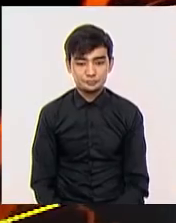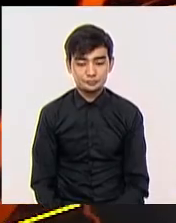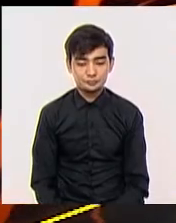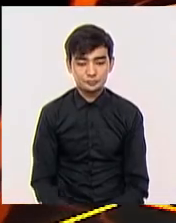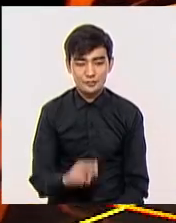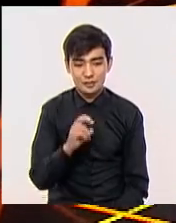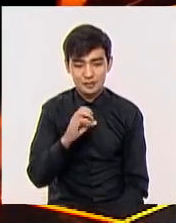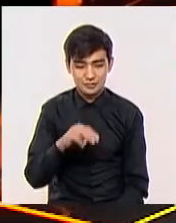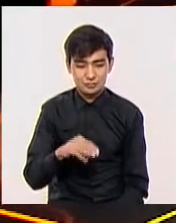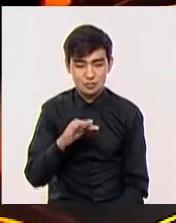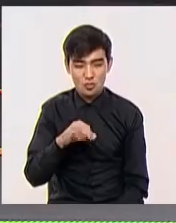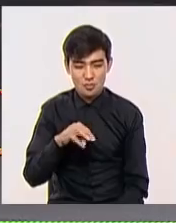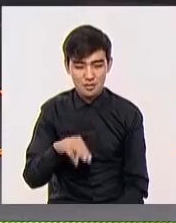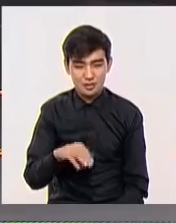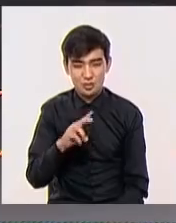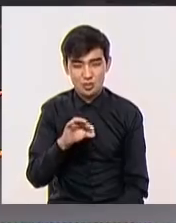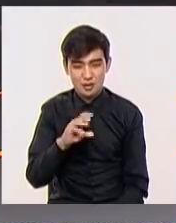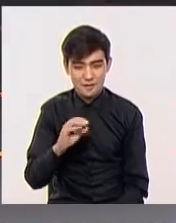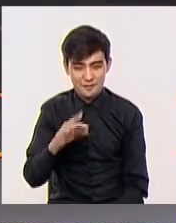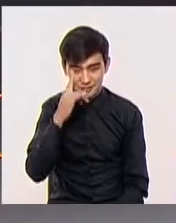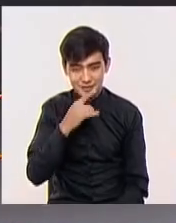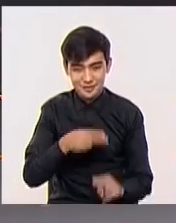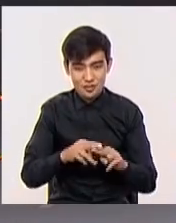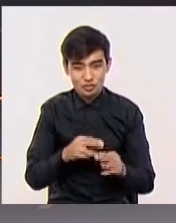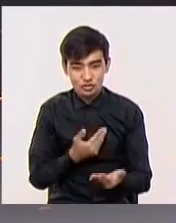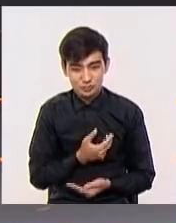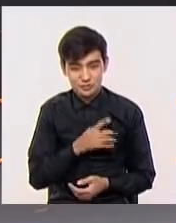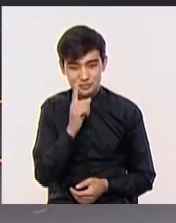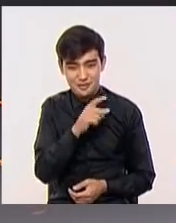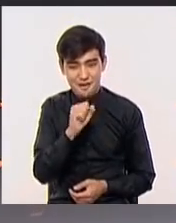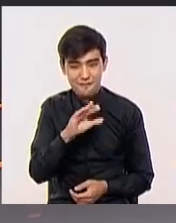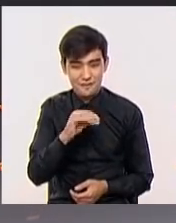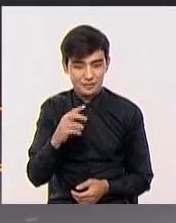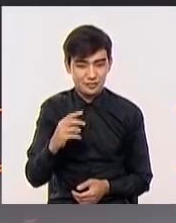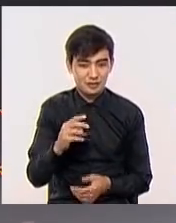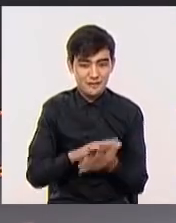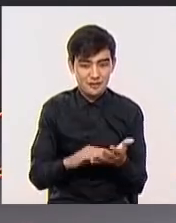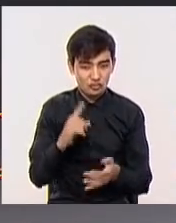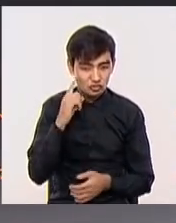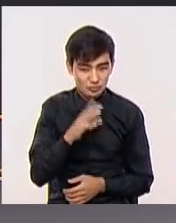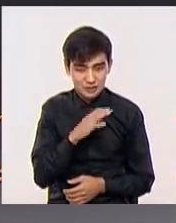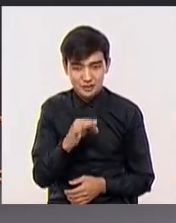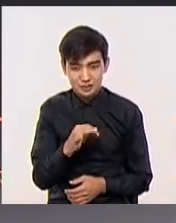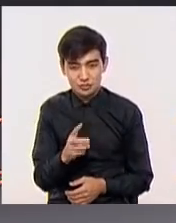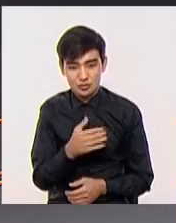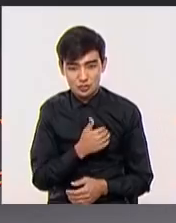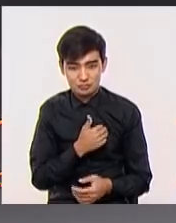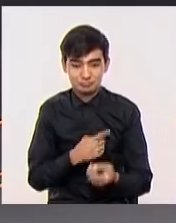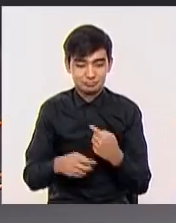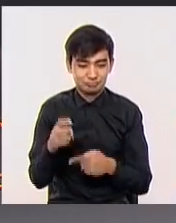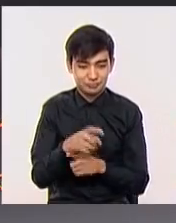Қасым Жомарт Тоқаев Ауғанстанда тұрып жатқан қазақтардың өтінішін тыңдап, олардың Қазақстанға келемін деген елге